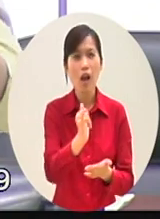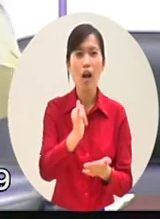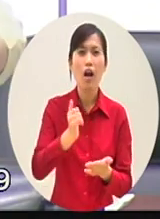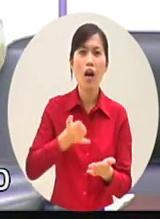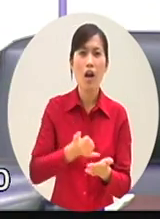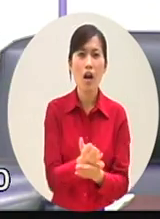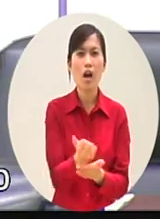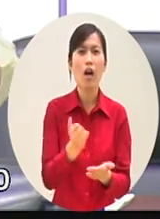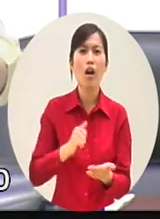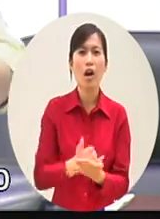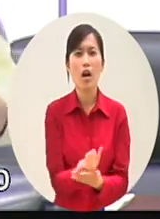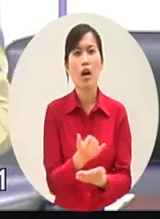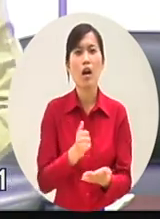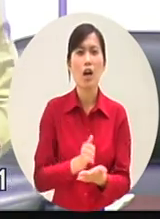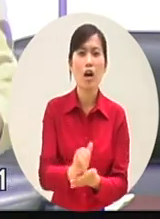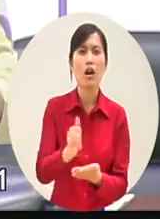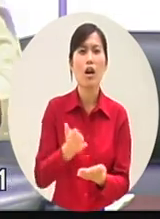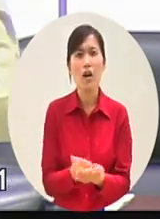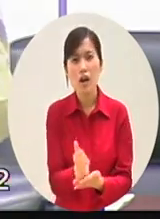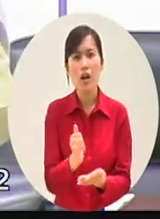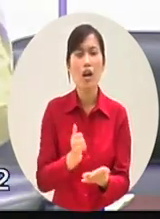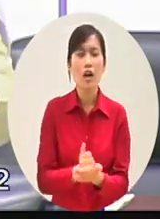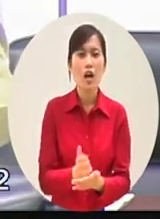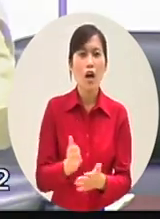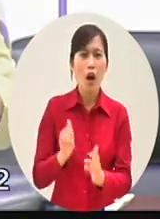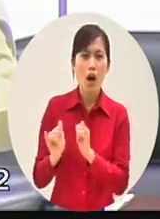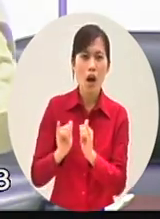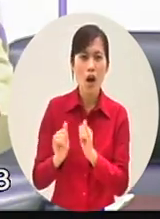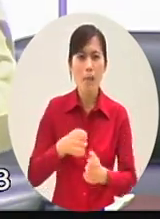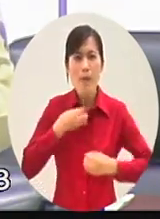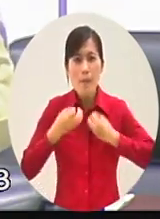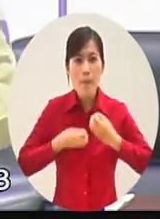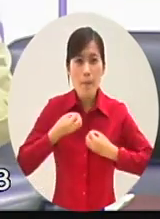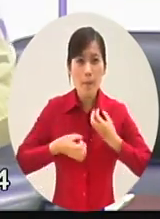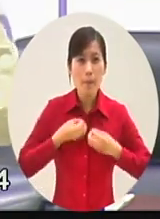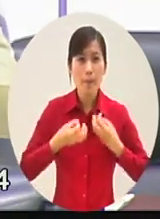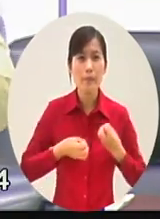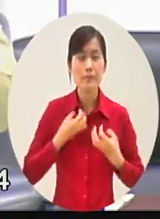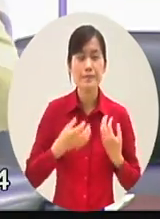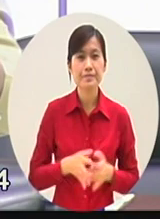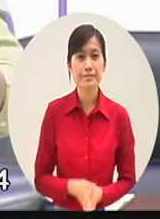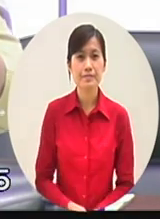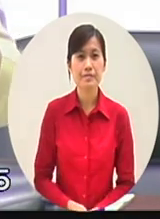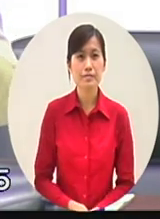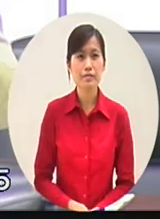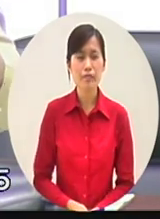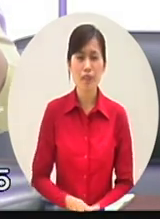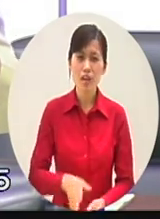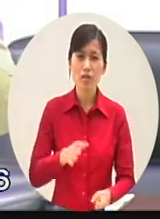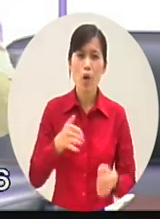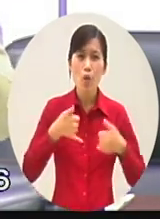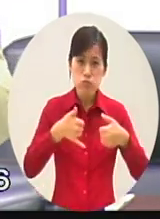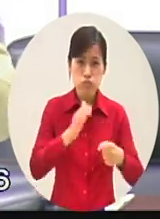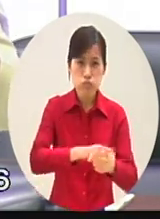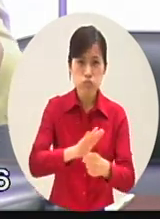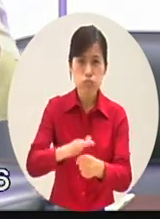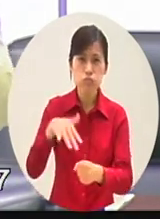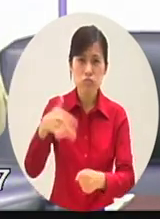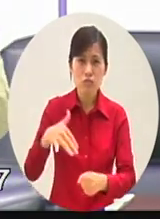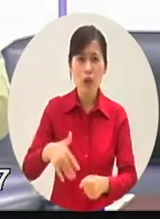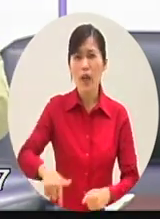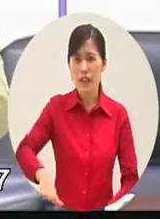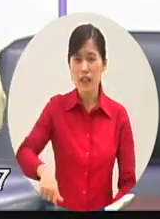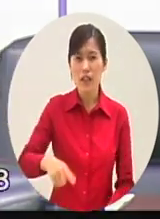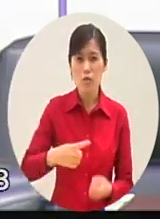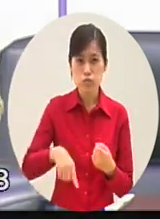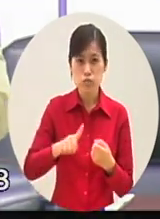说我就是在这搬到，所以他那个整个没有重铺我们必须要赶快加紧速度看